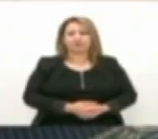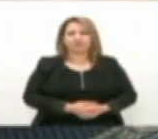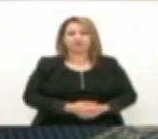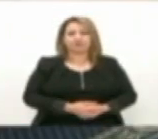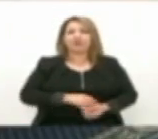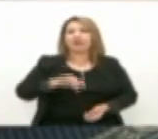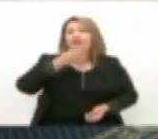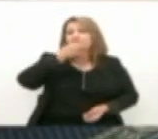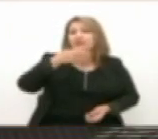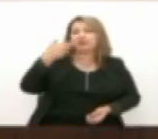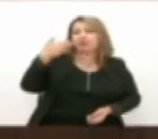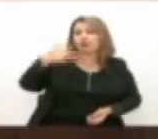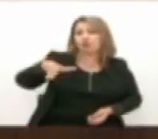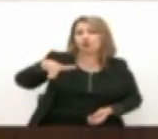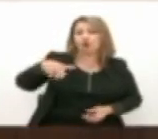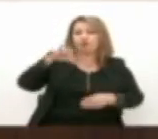المصوتون بلا.